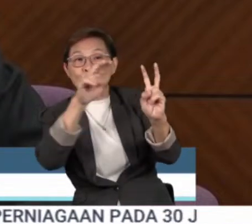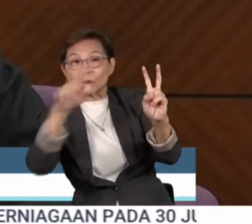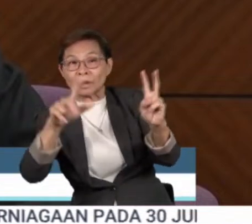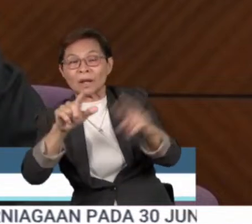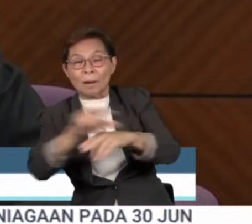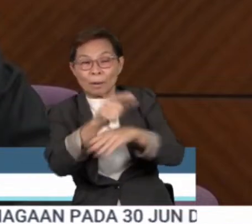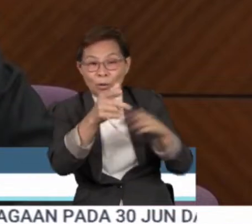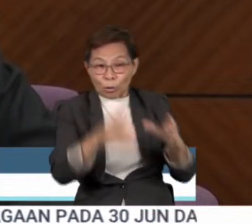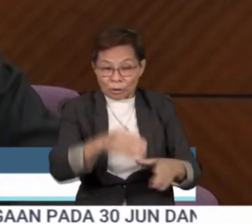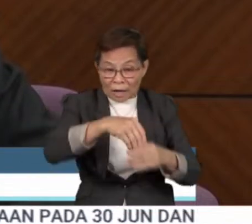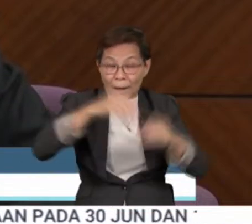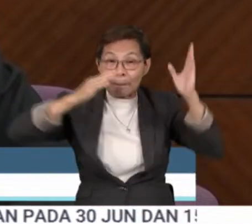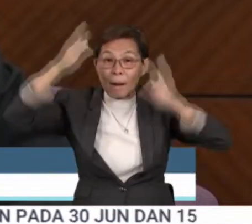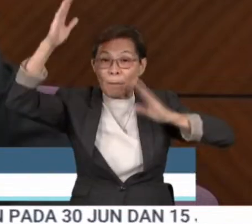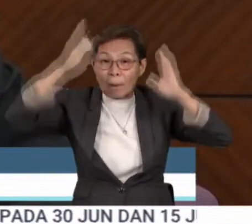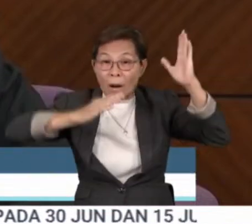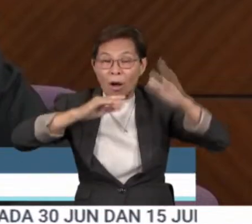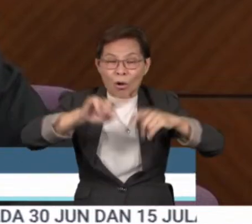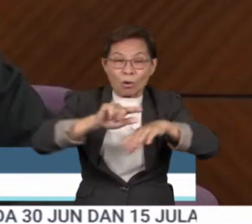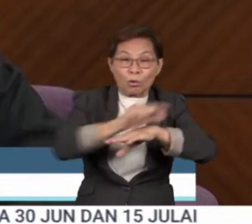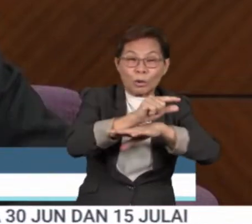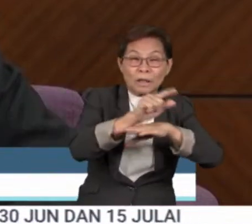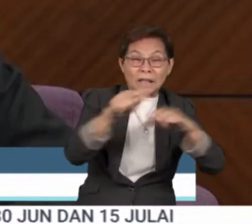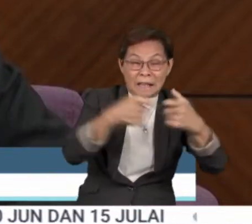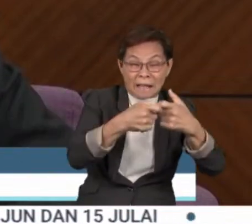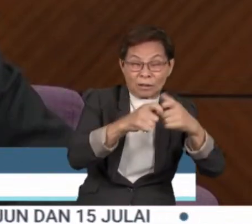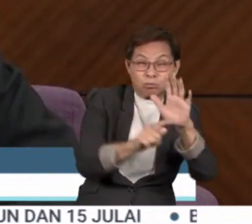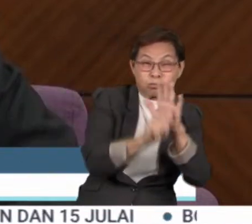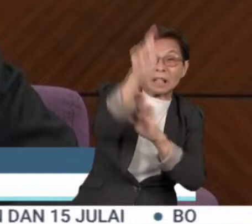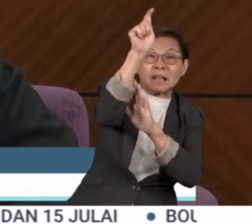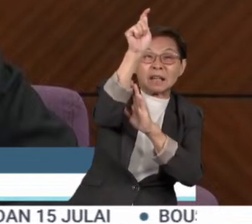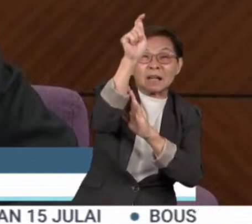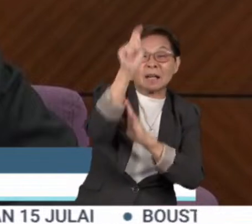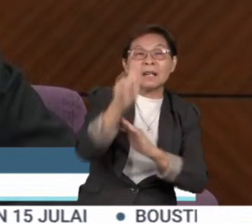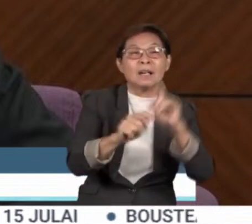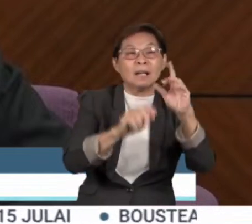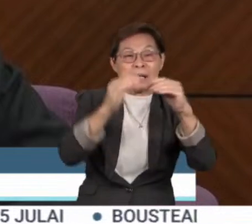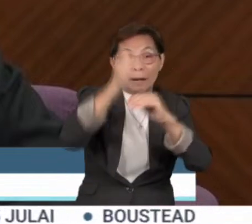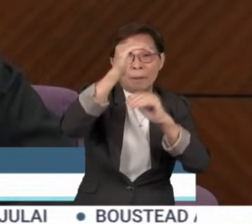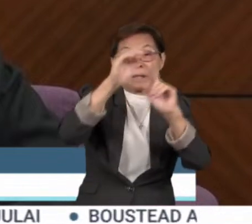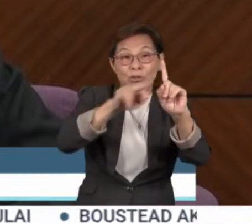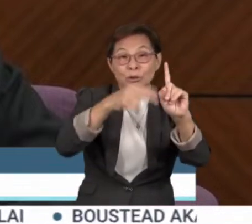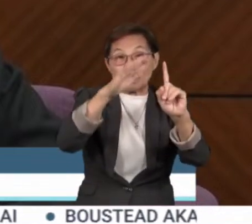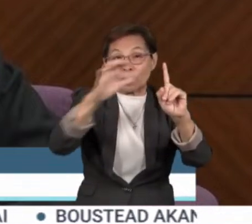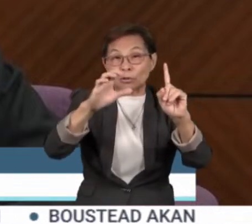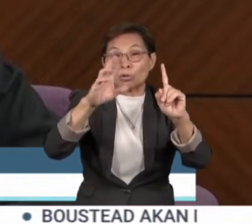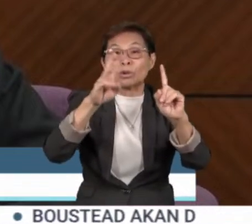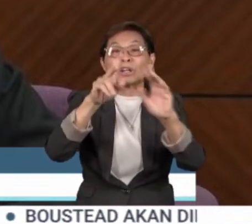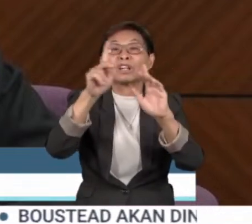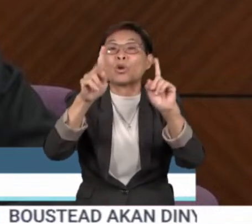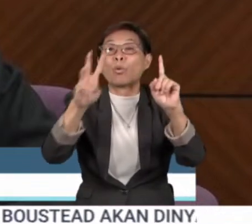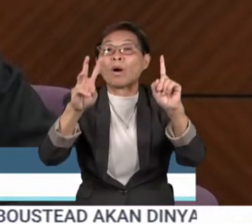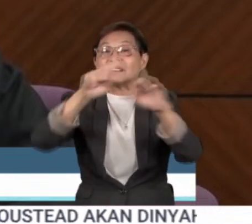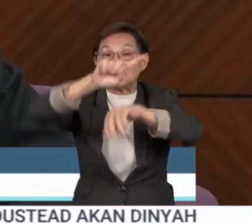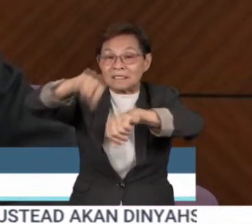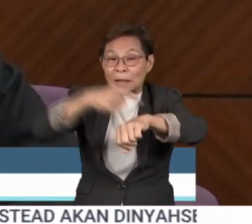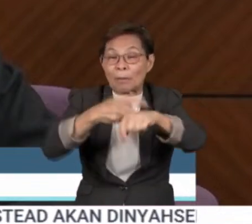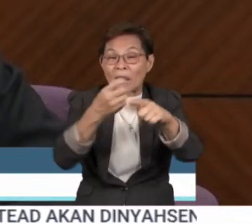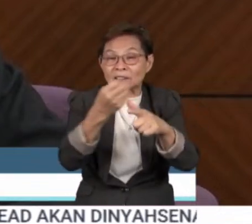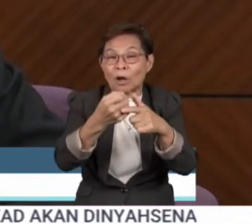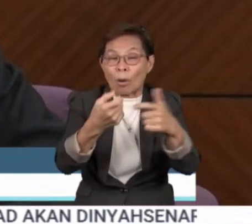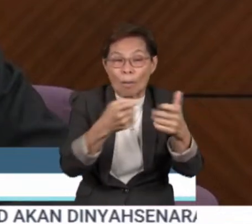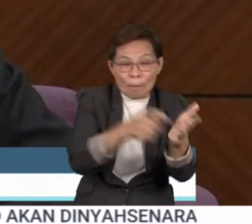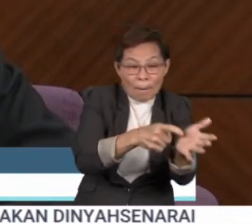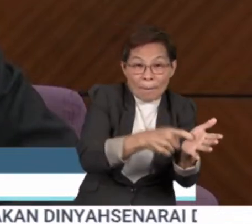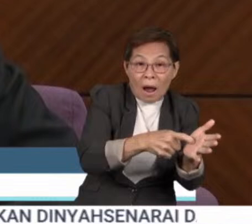pengguna-pengguna domestik dengan penggunaan elektrik tinggi melebihi 1,500 kilowatt jam atau bersamaan bil